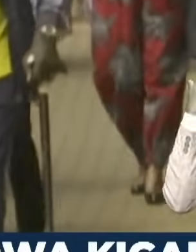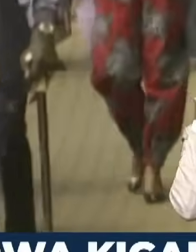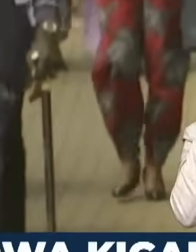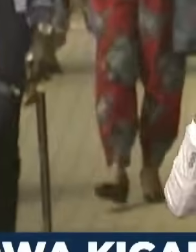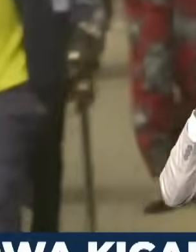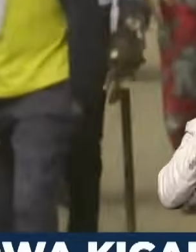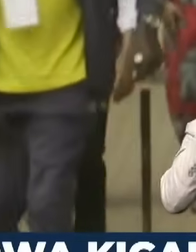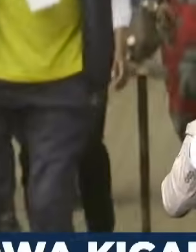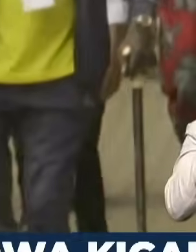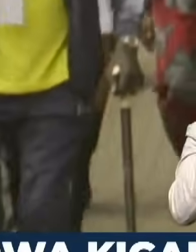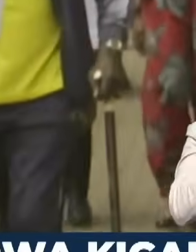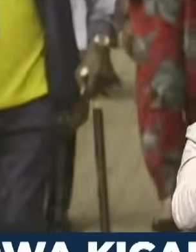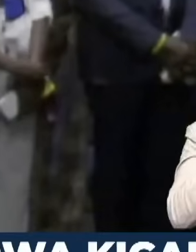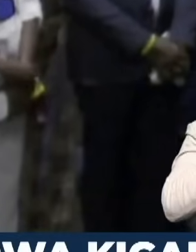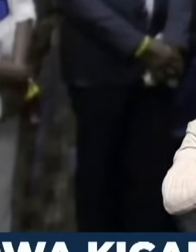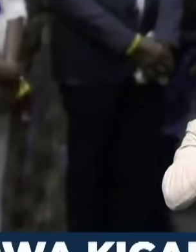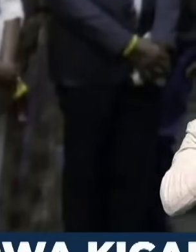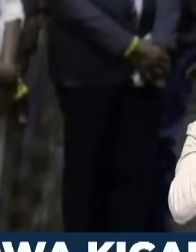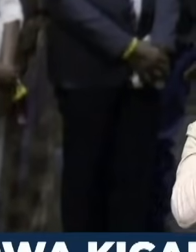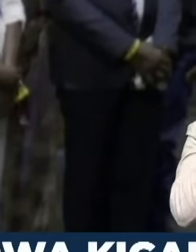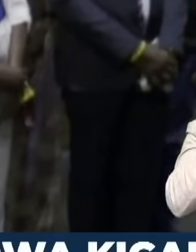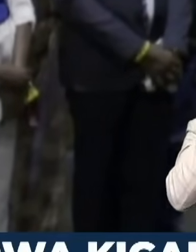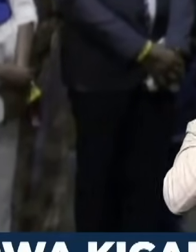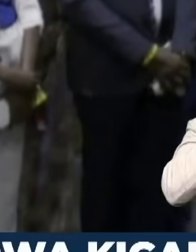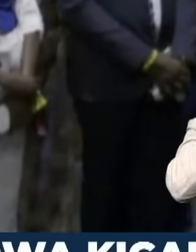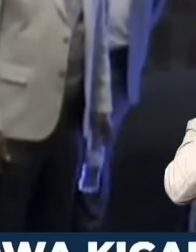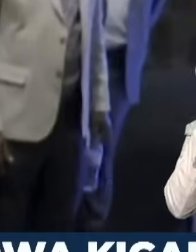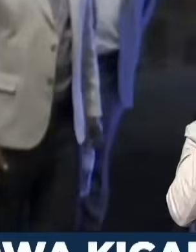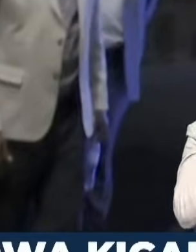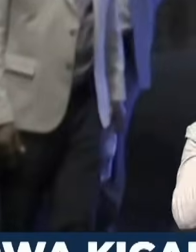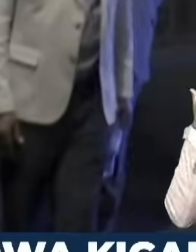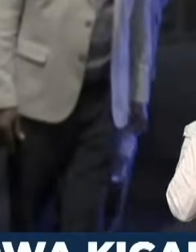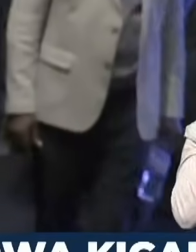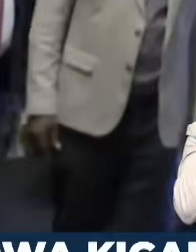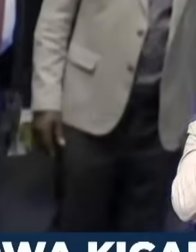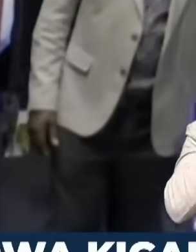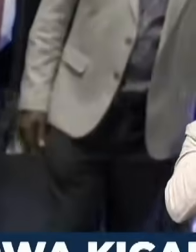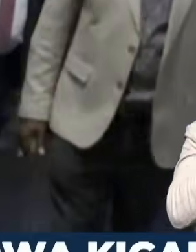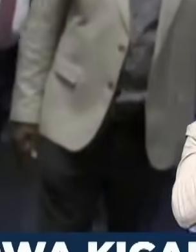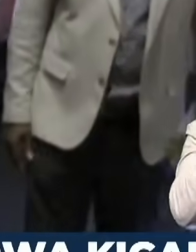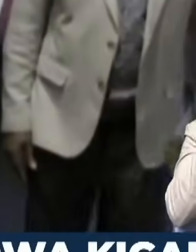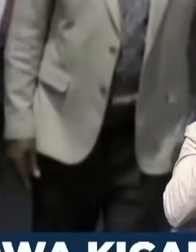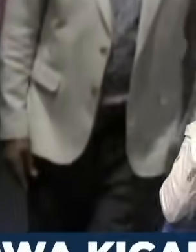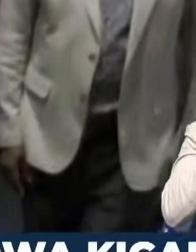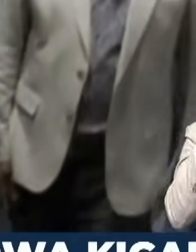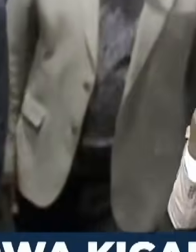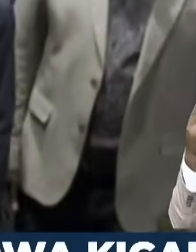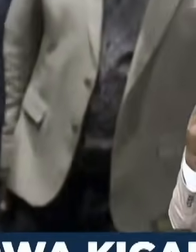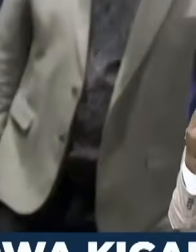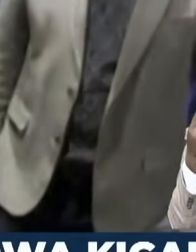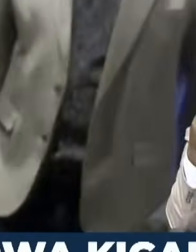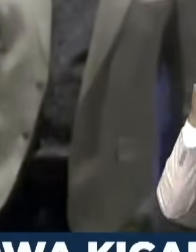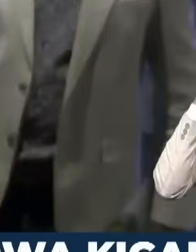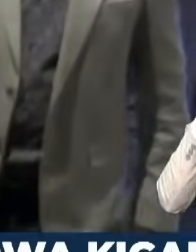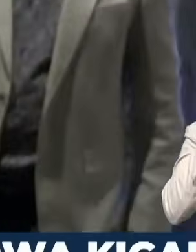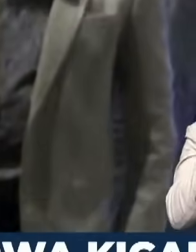Kigali ruri ku Gisozi. Ni igikorwa cyatumye basobanurirwa amateka ya genocide yakorewe Abatutsi mu Rwanda mu 1994. Profesori